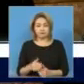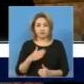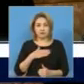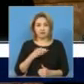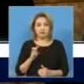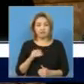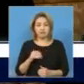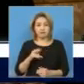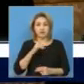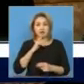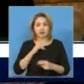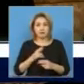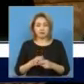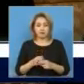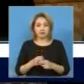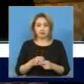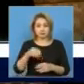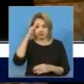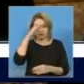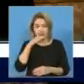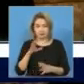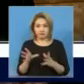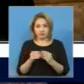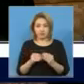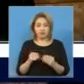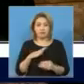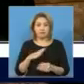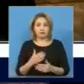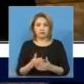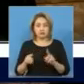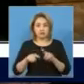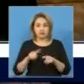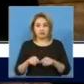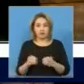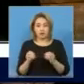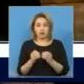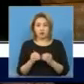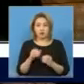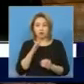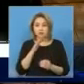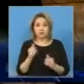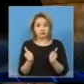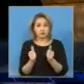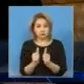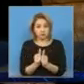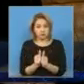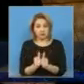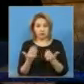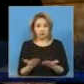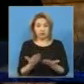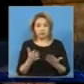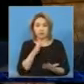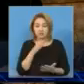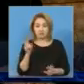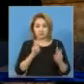Балзиба апасыменен, бапасыменен бірге туған қарындасы ғой. 10 жылдан бері көршіміз. Осы уақытқа дейін іздеп жүрді.